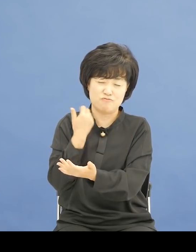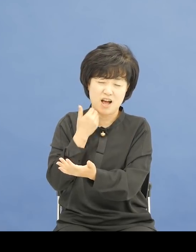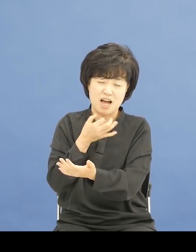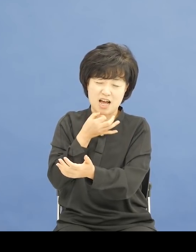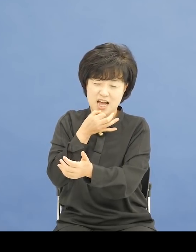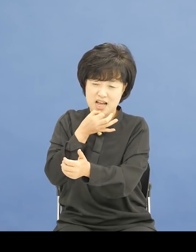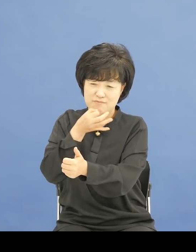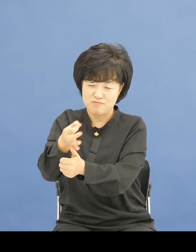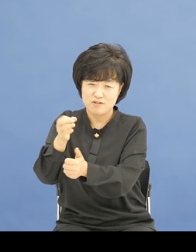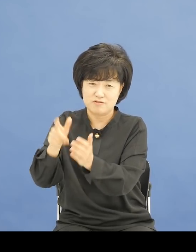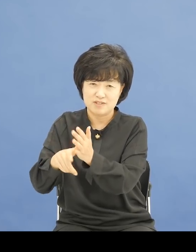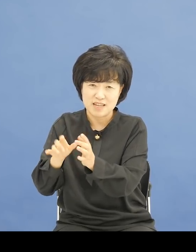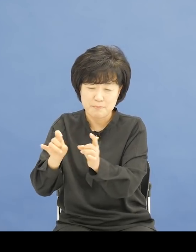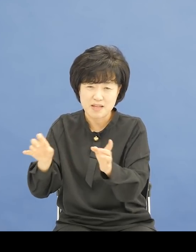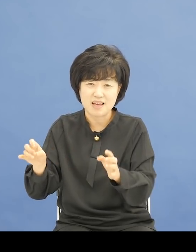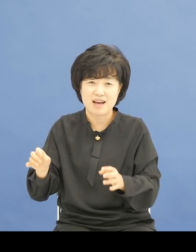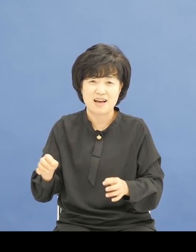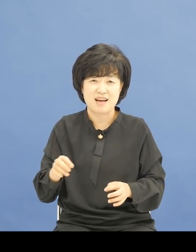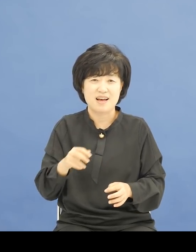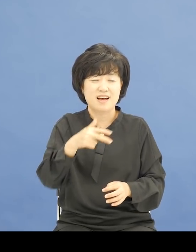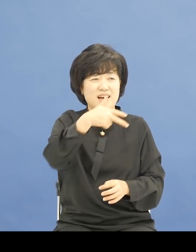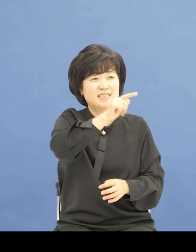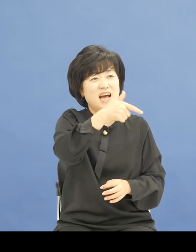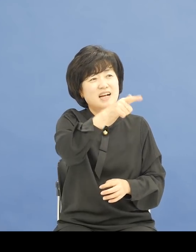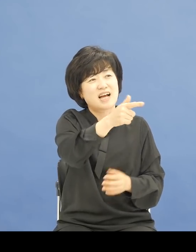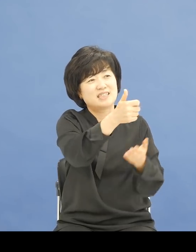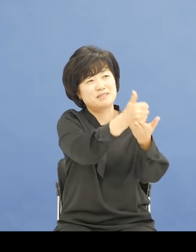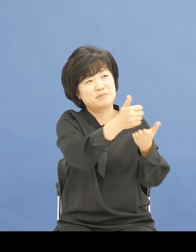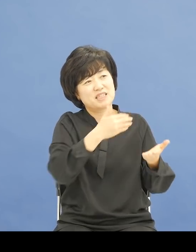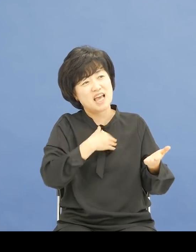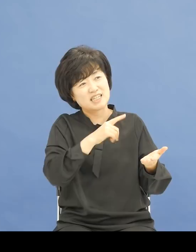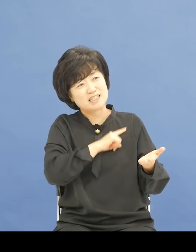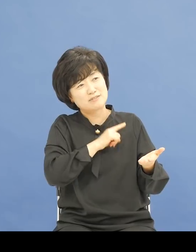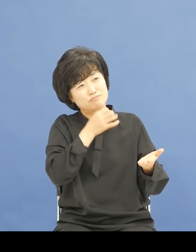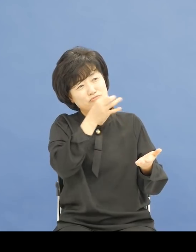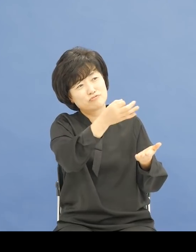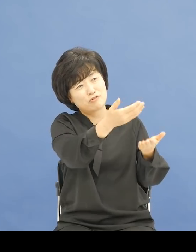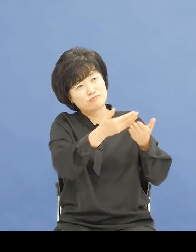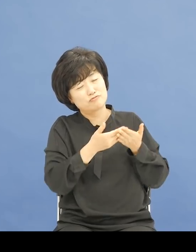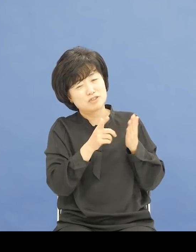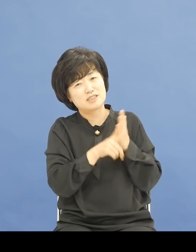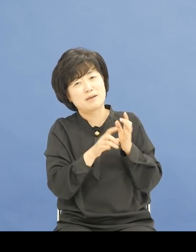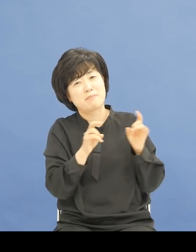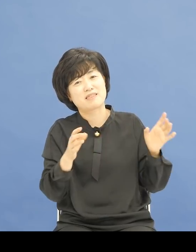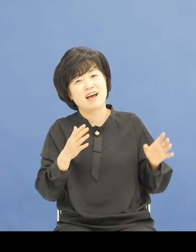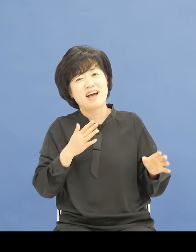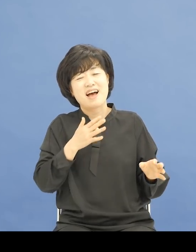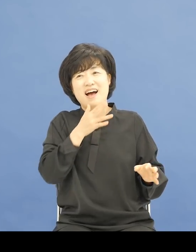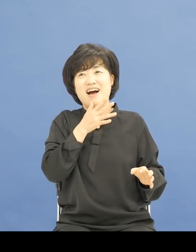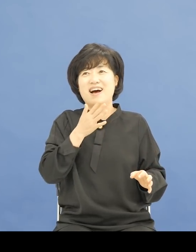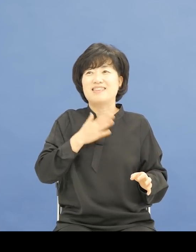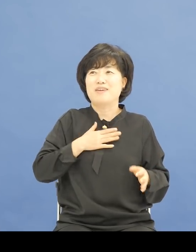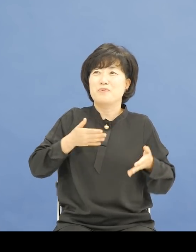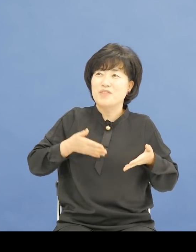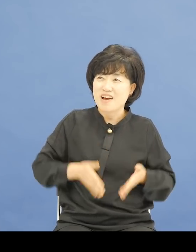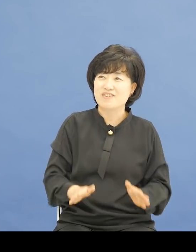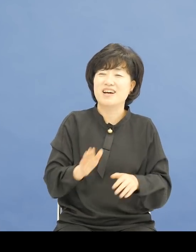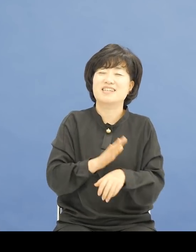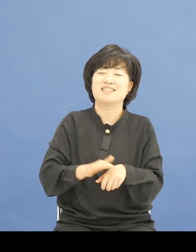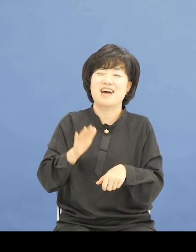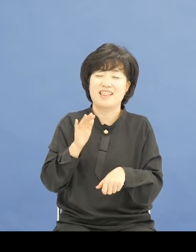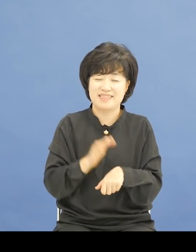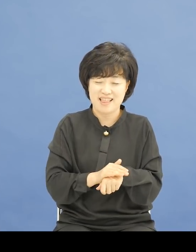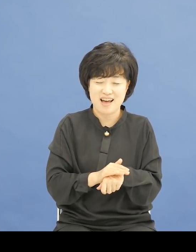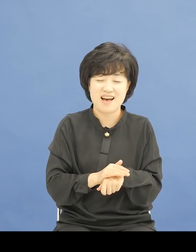이름을 불러줄 때마다 딱 이렇게 얘기하더라고요. 작가님이 제 이름 불러주실 때마다 아 나도 이 세상에